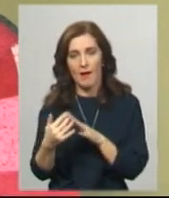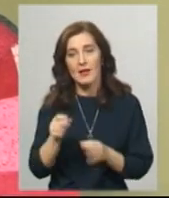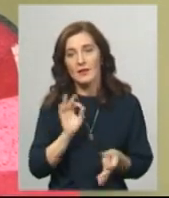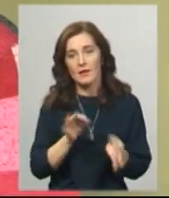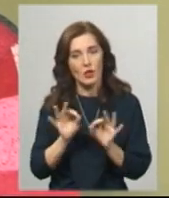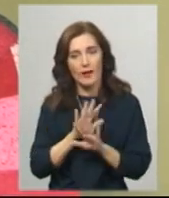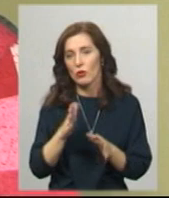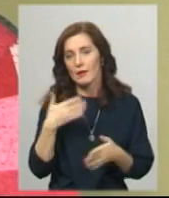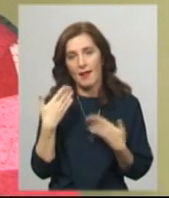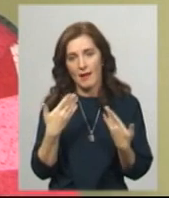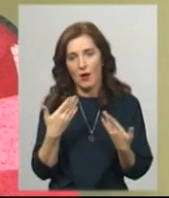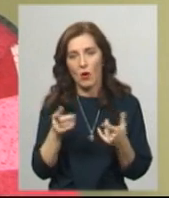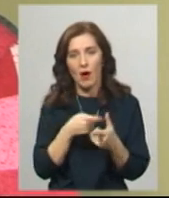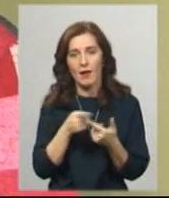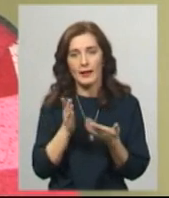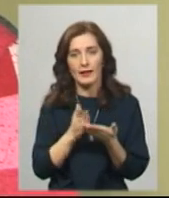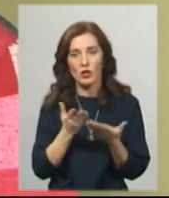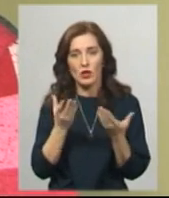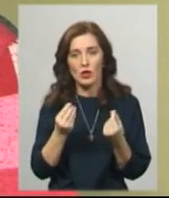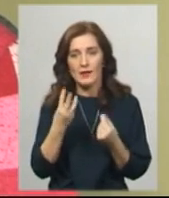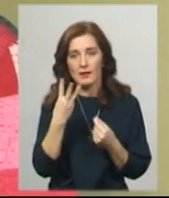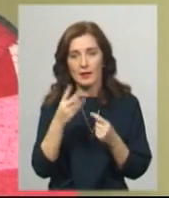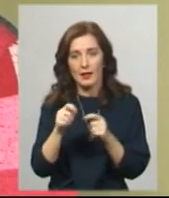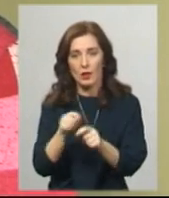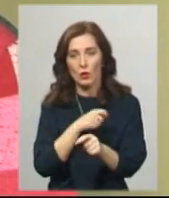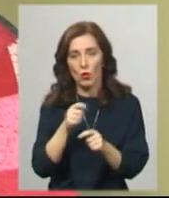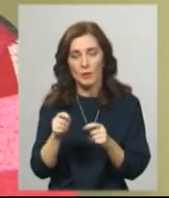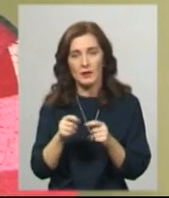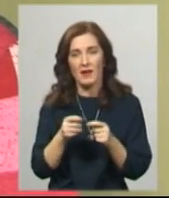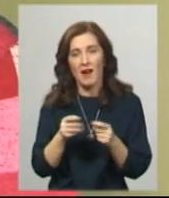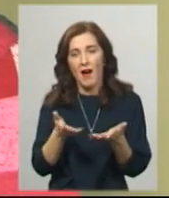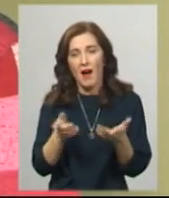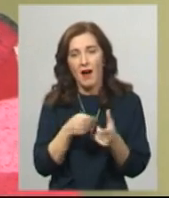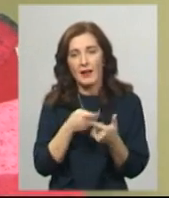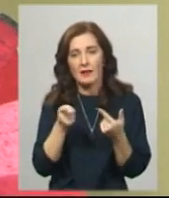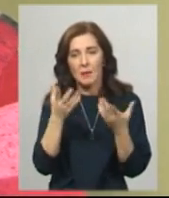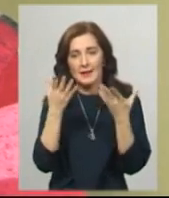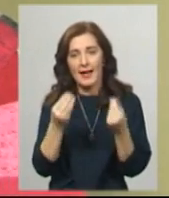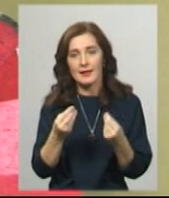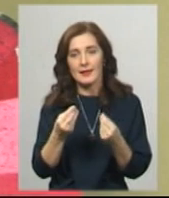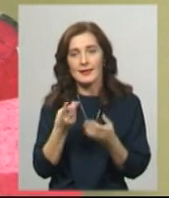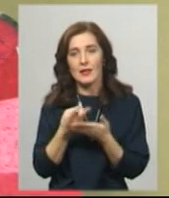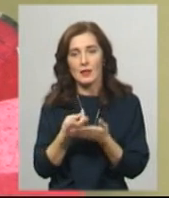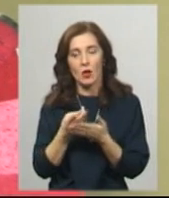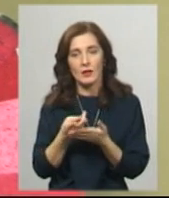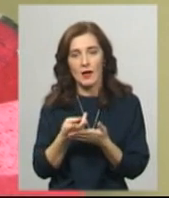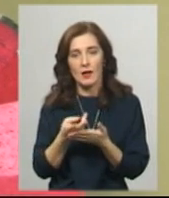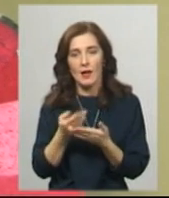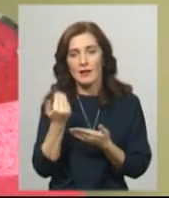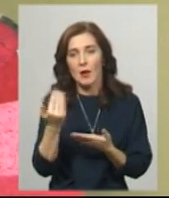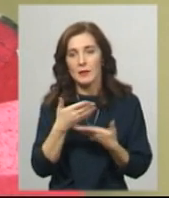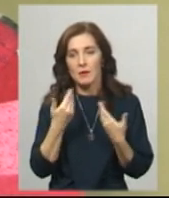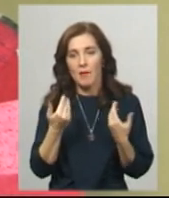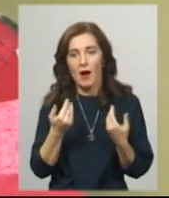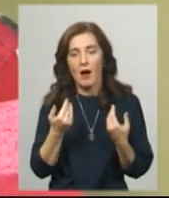Звичайно, далеко, але є ще в нас за 3 кілометри лікарня. Ну, то лікарня, там тільки денний стаціонар і немає, звичайно, там того